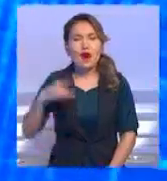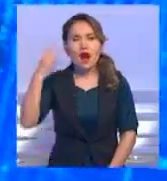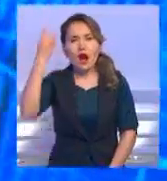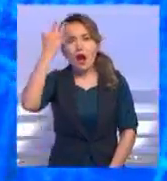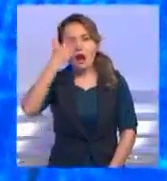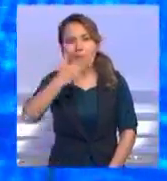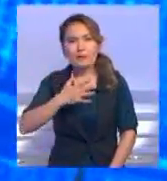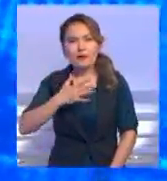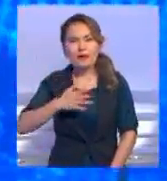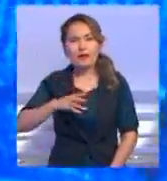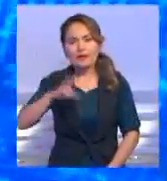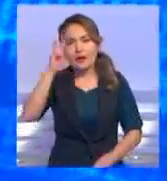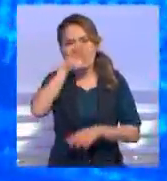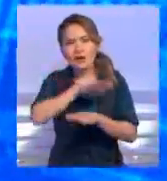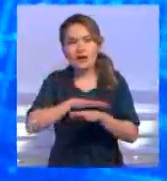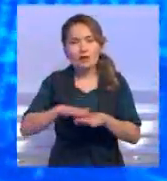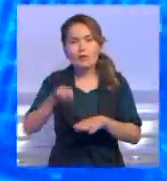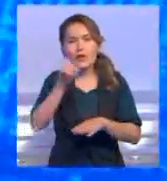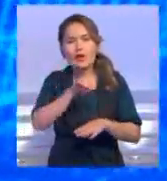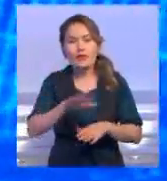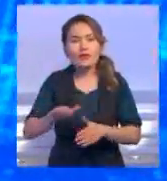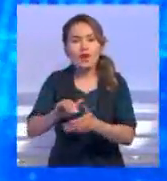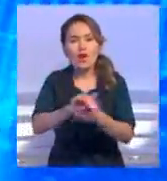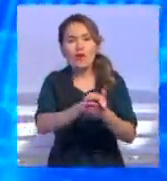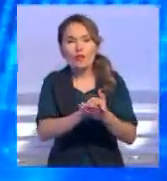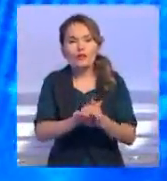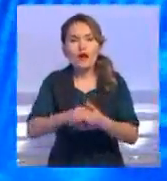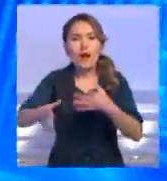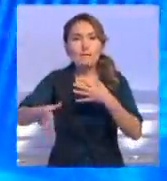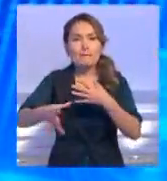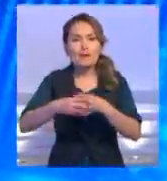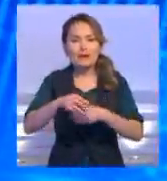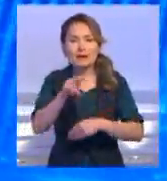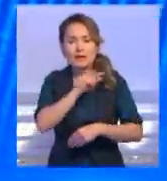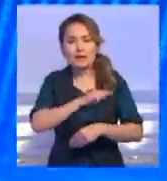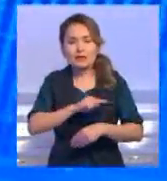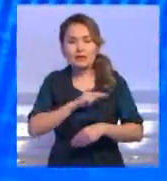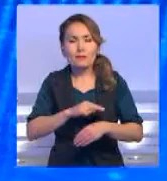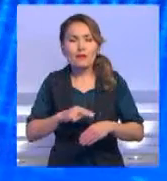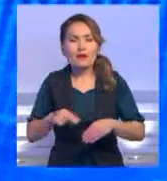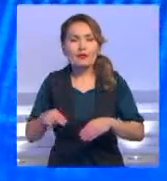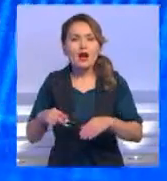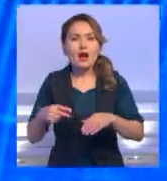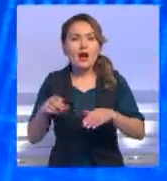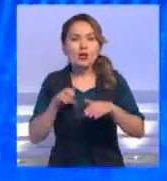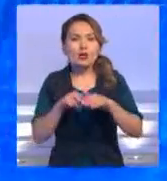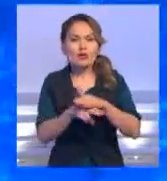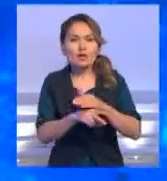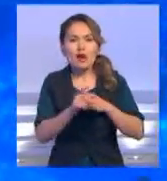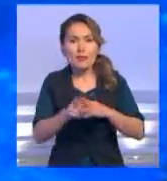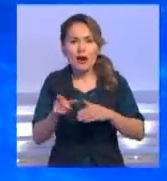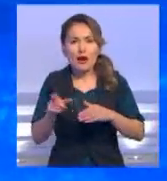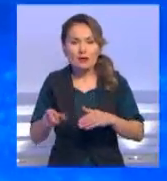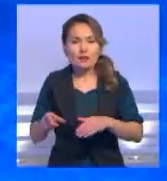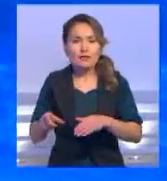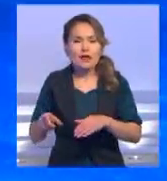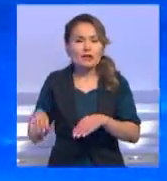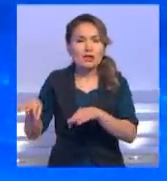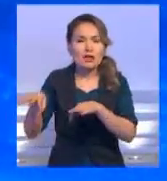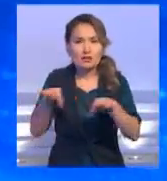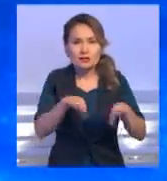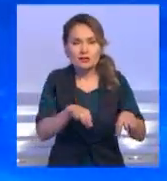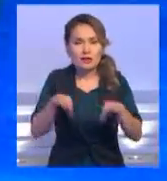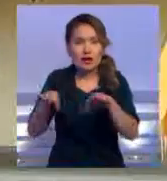Африканың бірқатар елі мен Еуроодақ бірлесіп босқындарды заңсыз тасымалдаумен айналысатындарға қарсы іс-шара жоспарын бекітпек. Мұндай